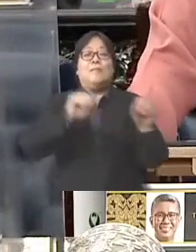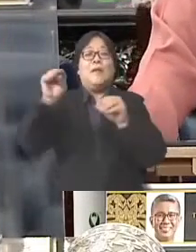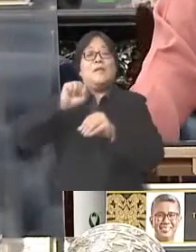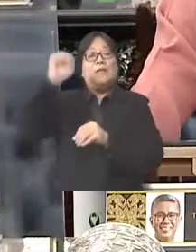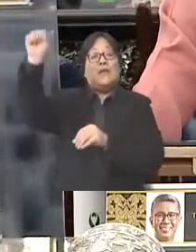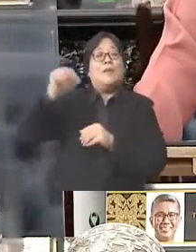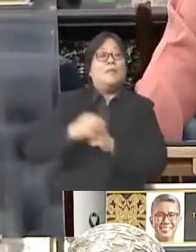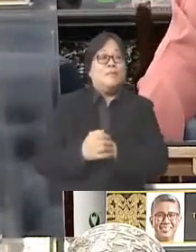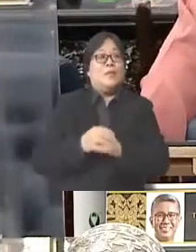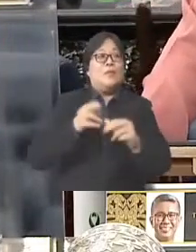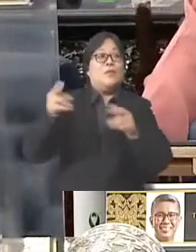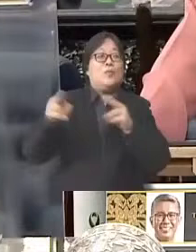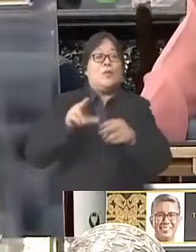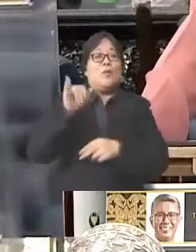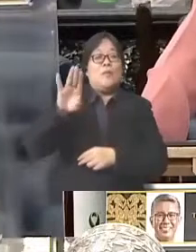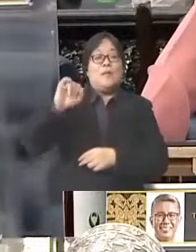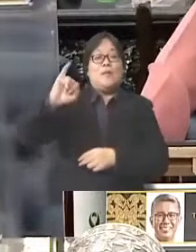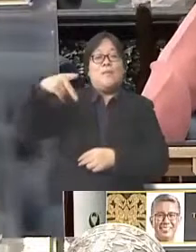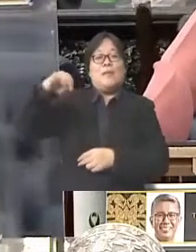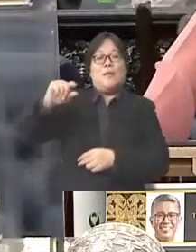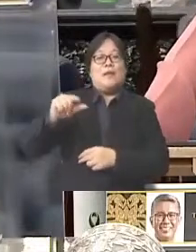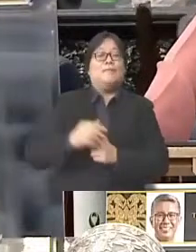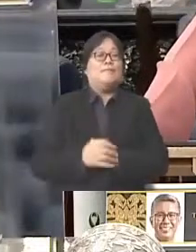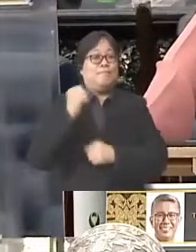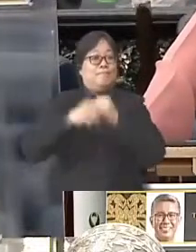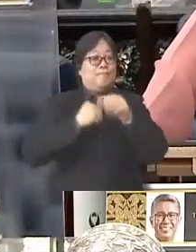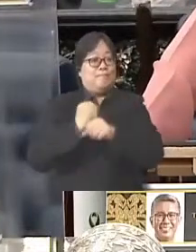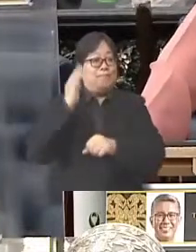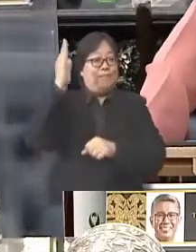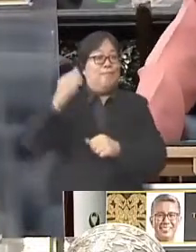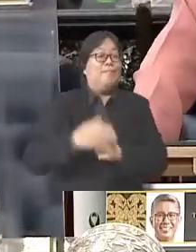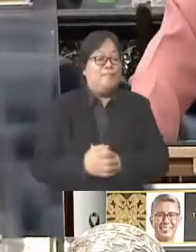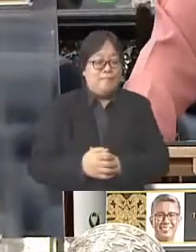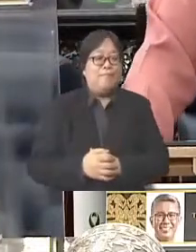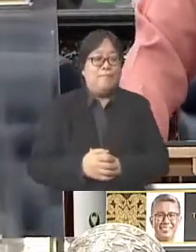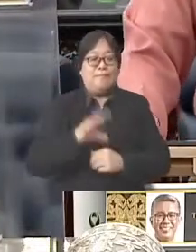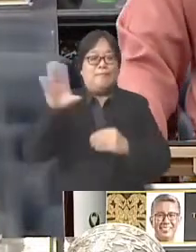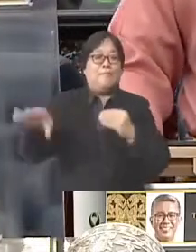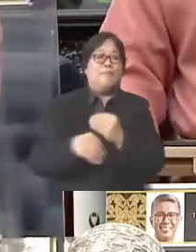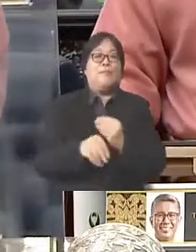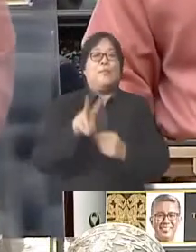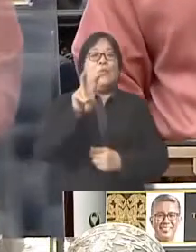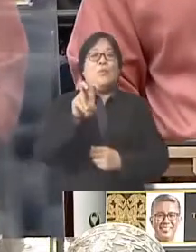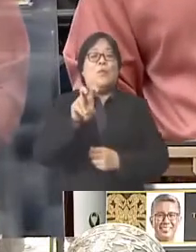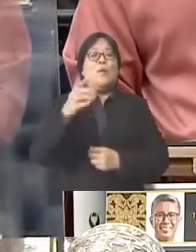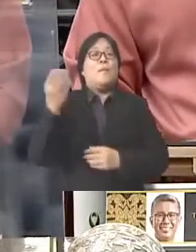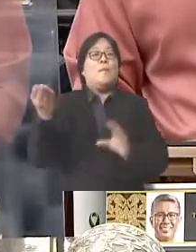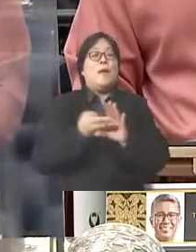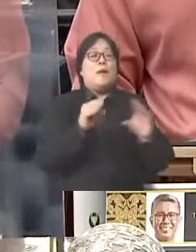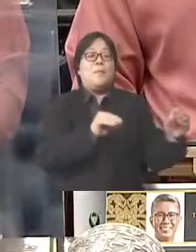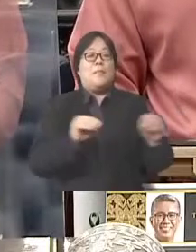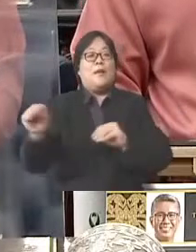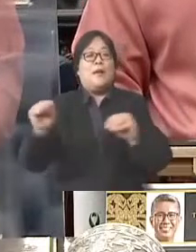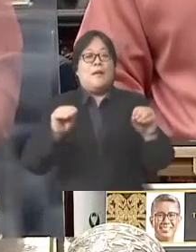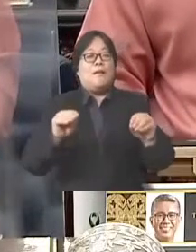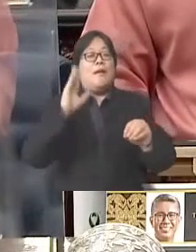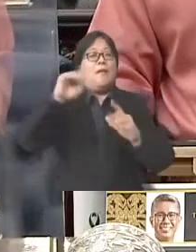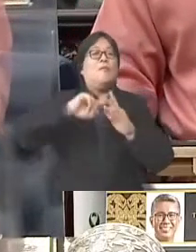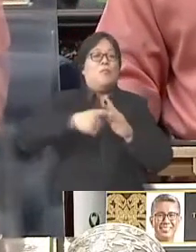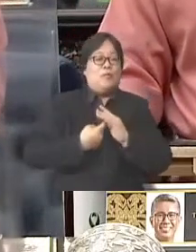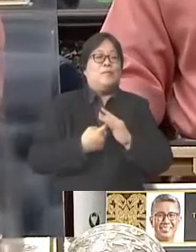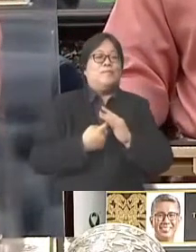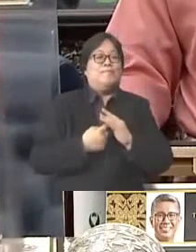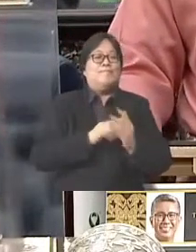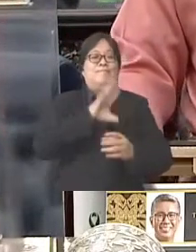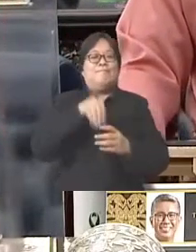Sabah atas Uso yang hormat sipitang tahun hadapan sebanyak tambahan 20 lagi bank bergerak dijangkau mula